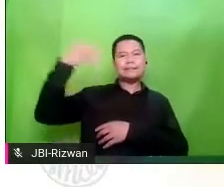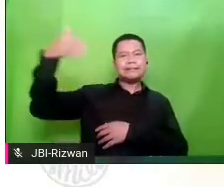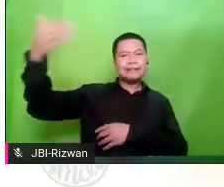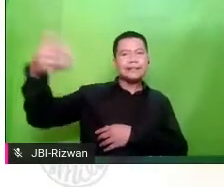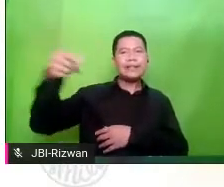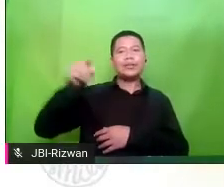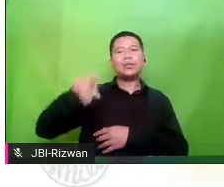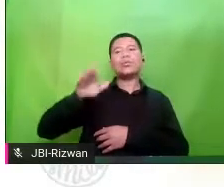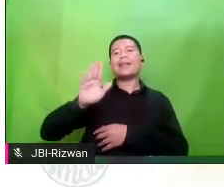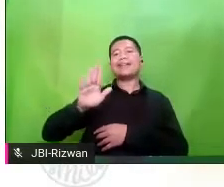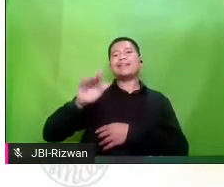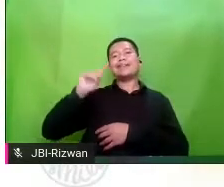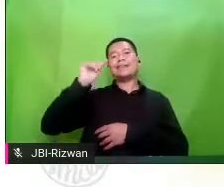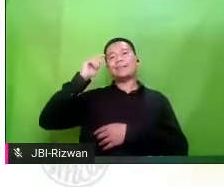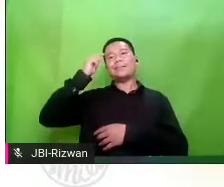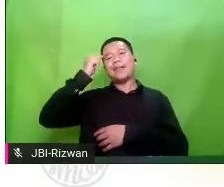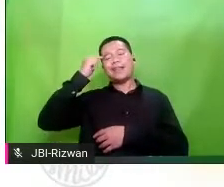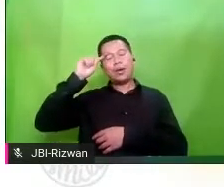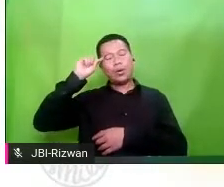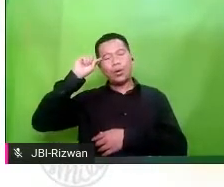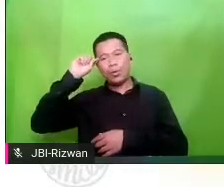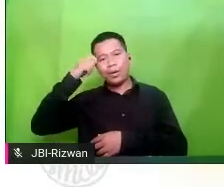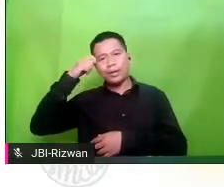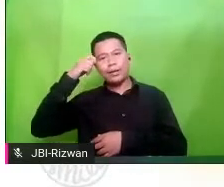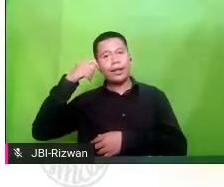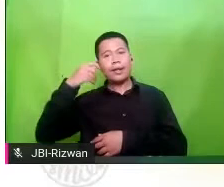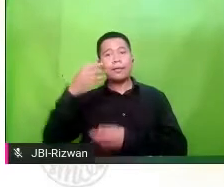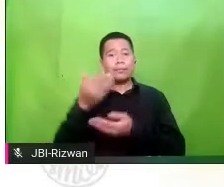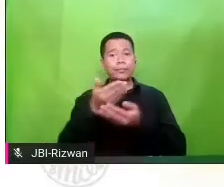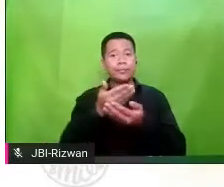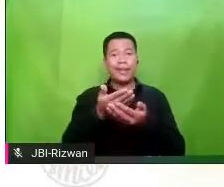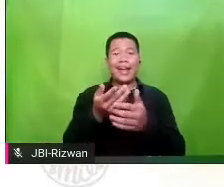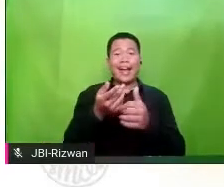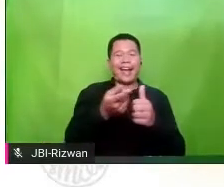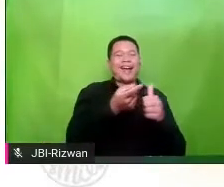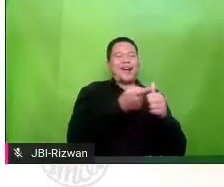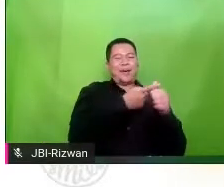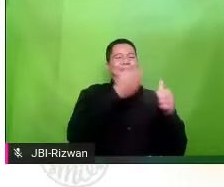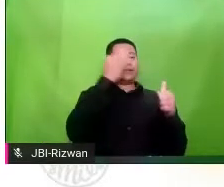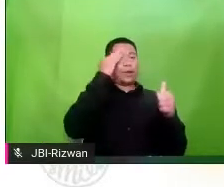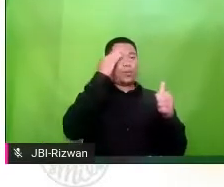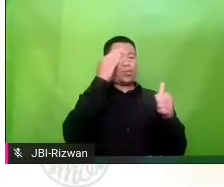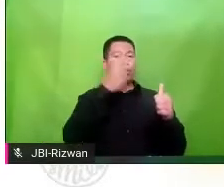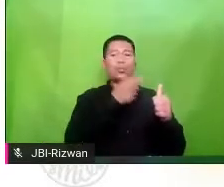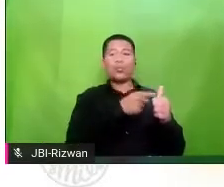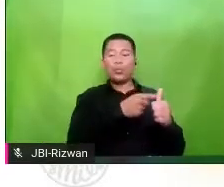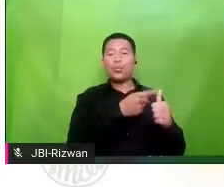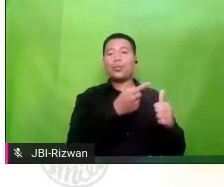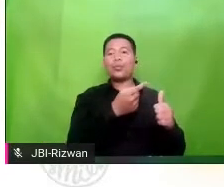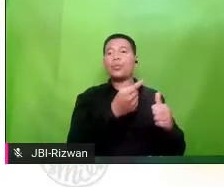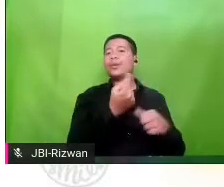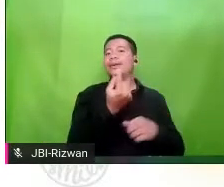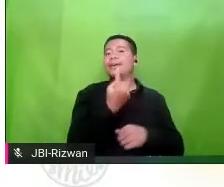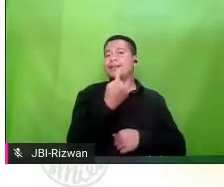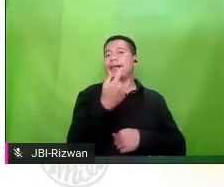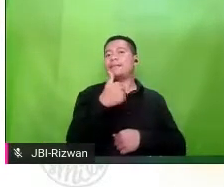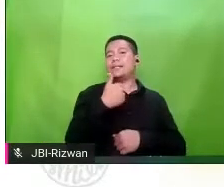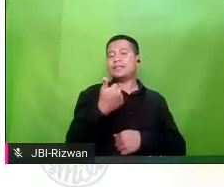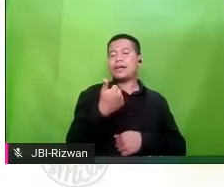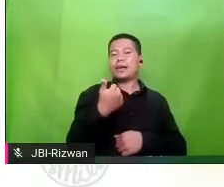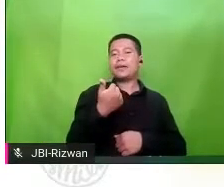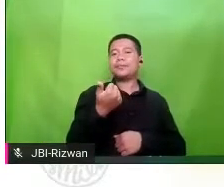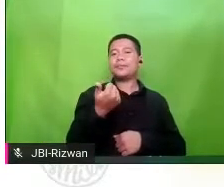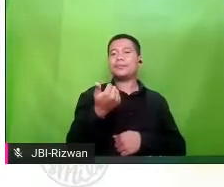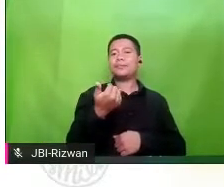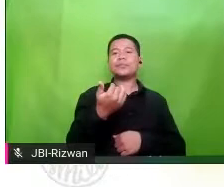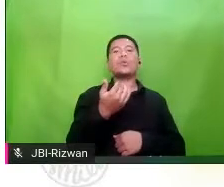kesulitan belajar. Nah, karena kita tahu lebih awal, tentu kita akan bisa mengantisipasi